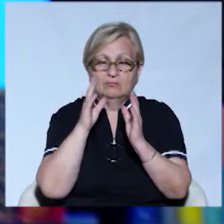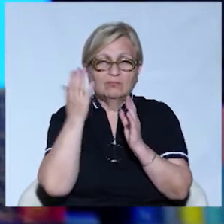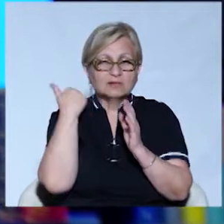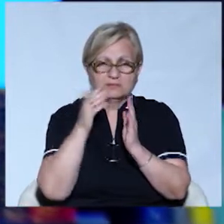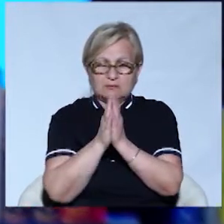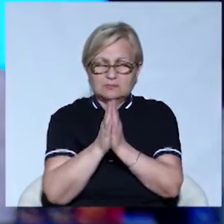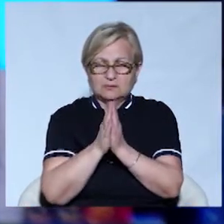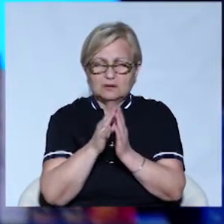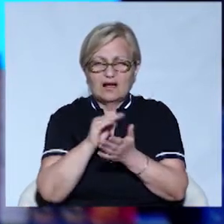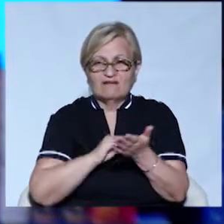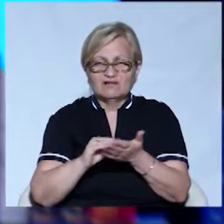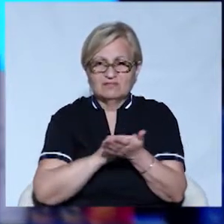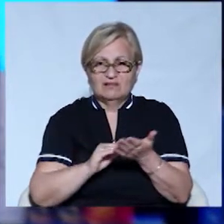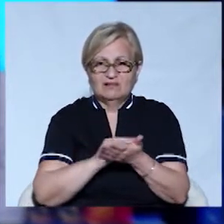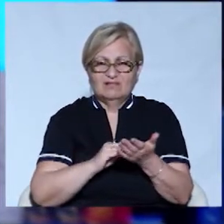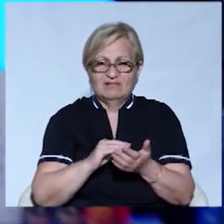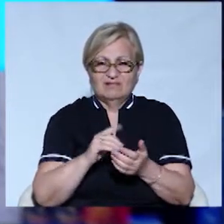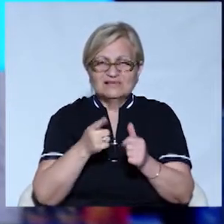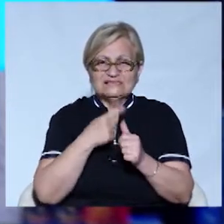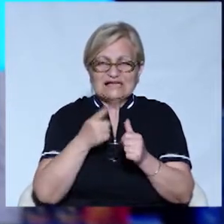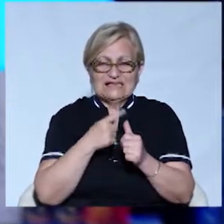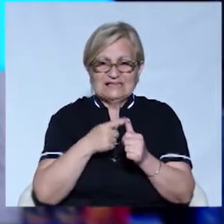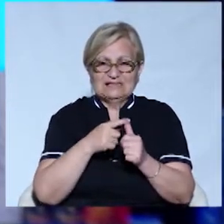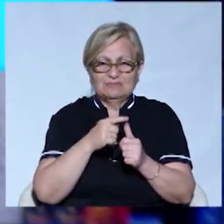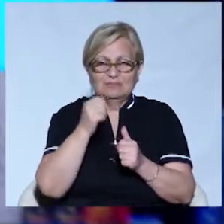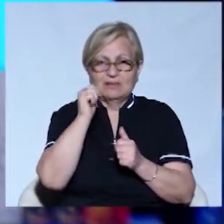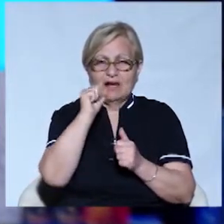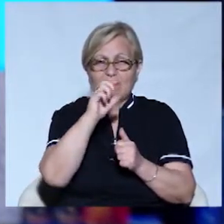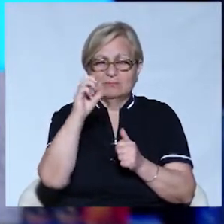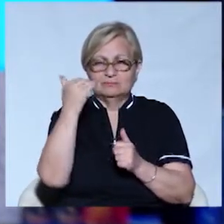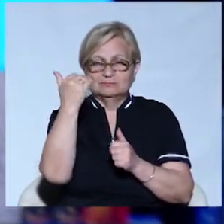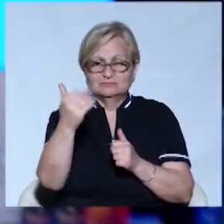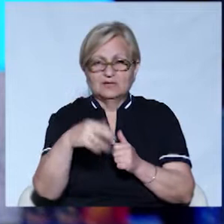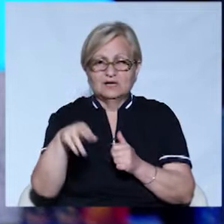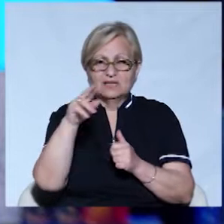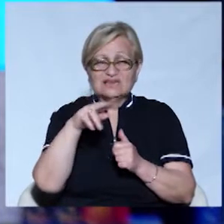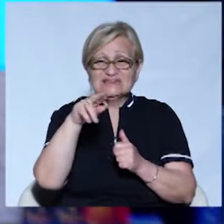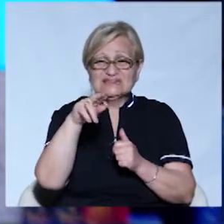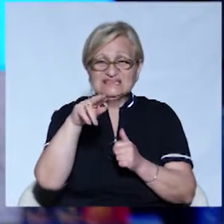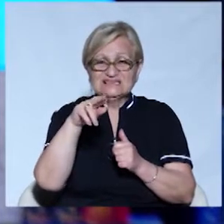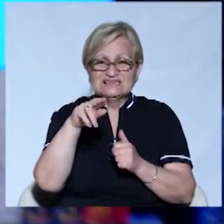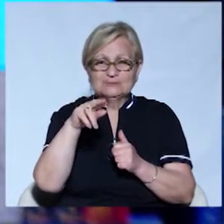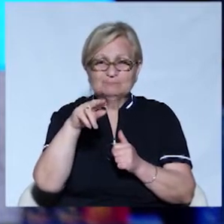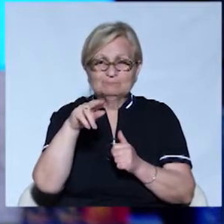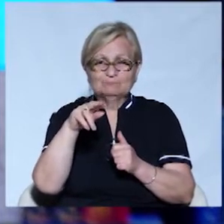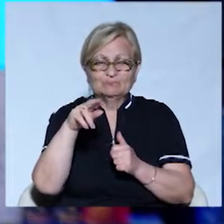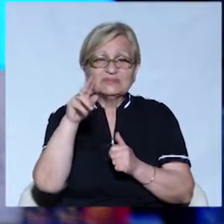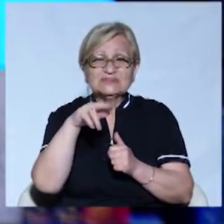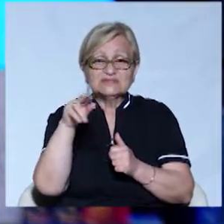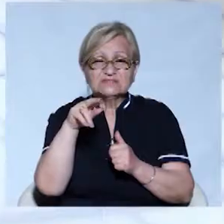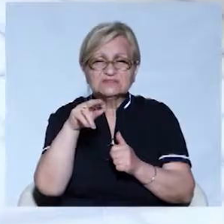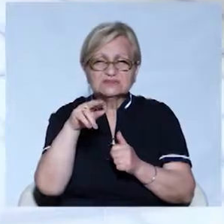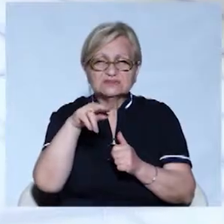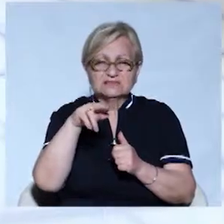გთხოვეთ გავიმეოროთ 100-ა სახელები მეთქი. მე რომ თქვენ დ გითხრათ, შეიძლება კარგად